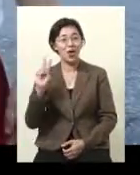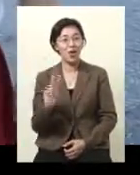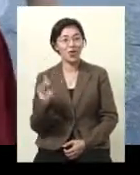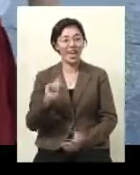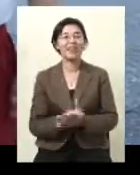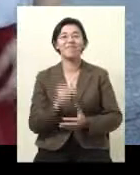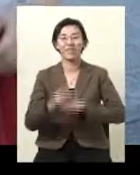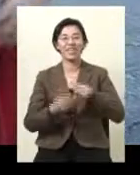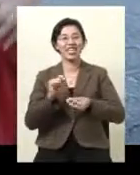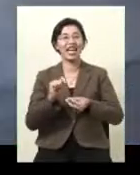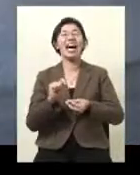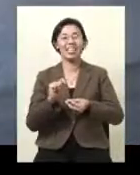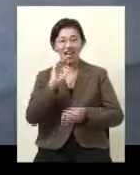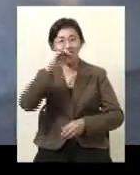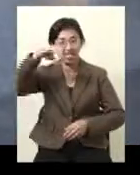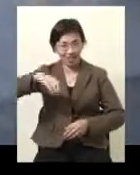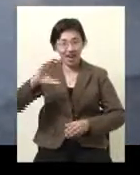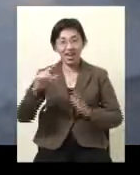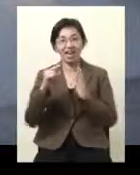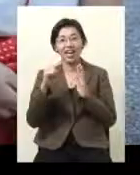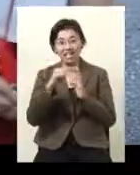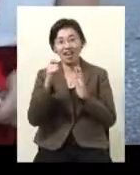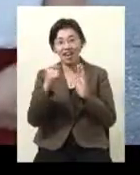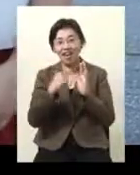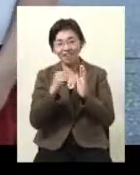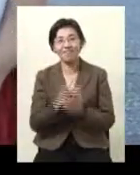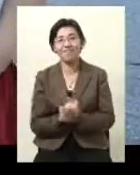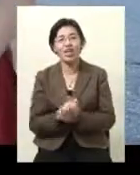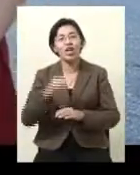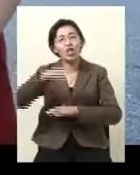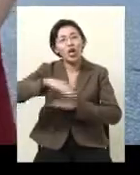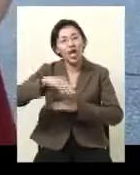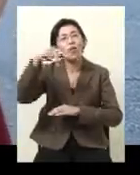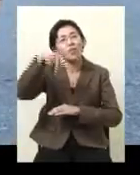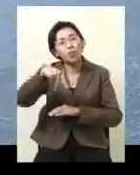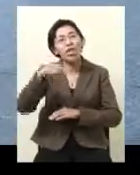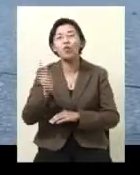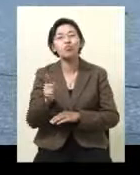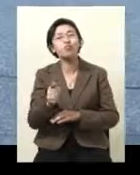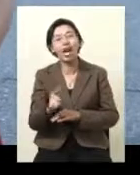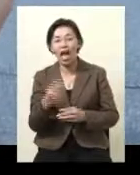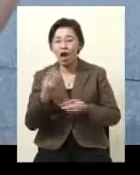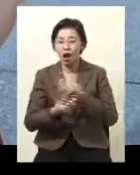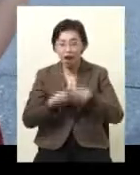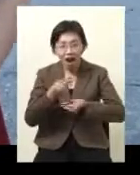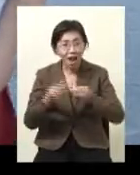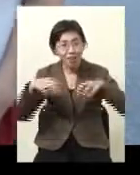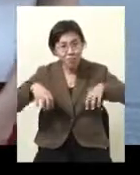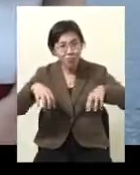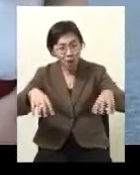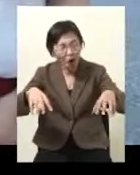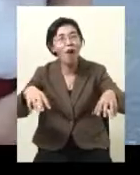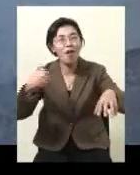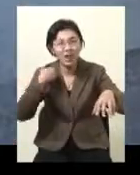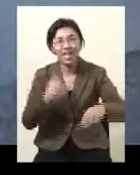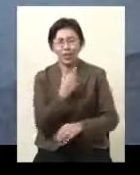คุณผู้ชมครับตอนนี้เราอยู่ที่ตลาดเทศบาลชะอำทุกๆเย็นวันพุธนะครับที่นี่จะมีของมากมายมาขาย